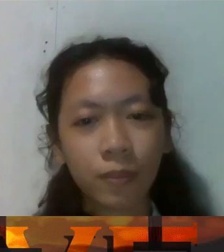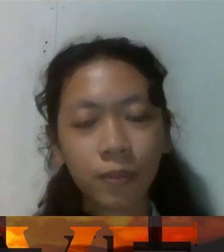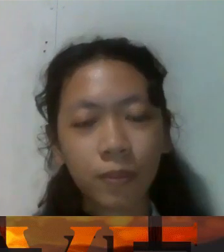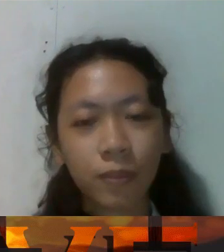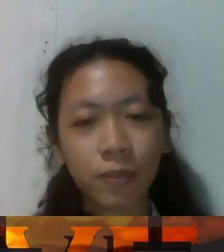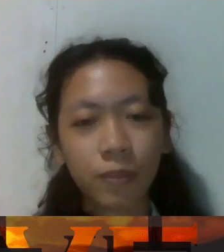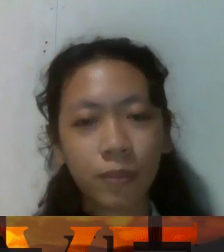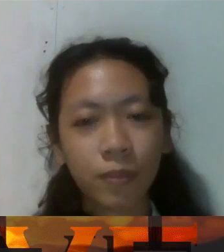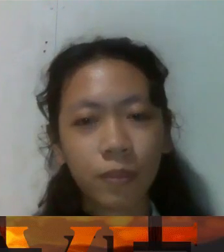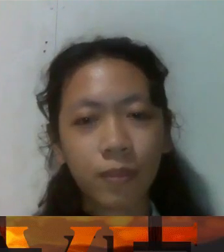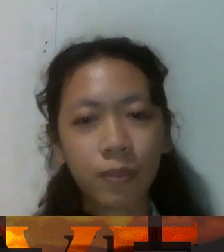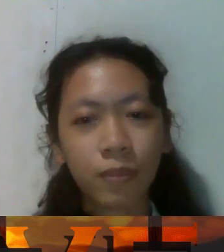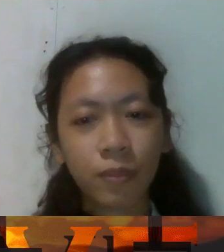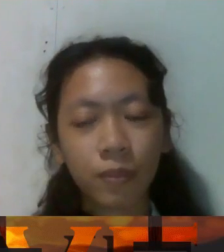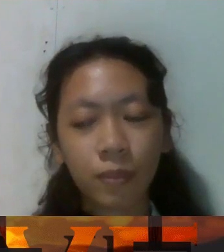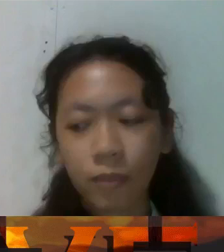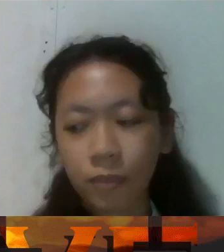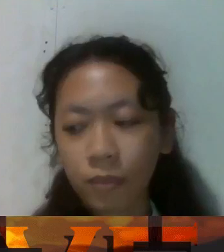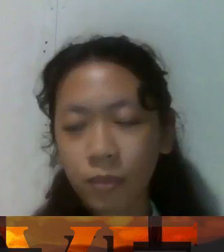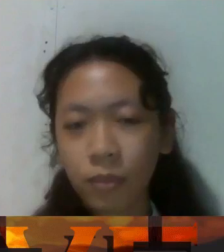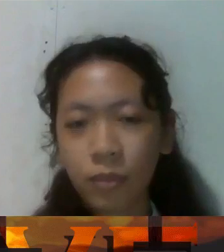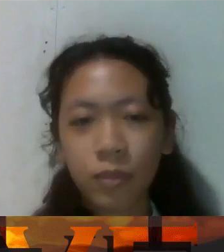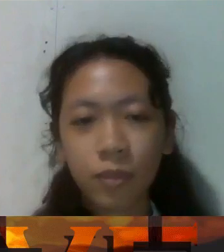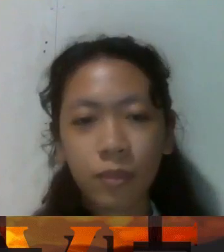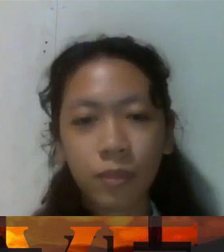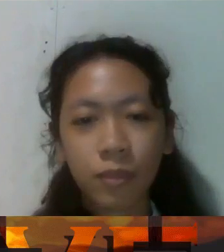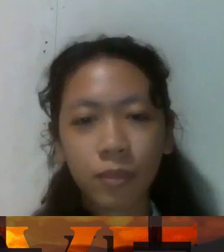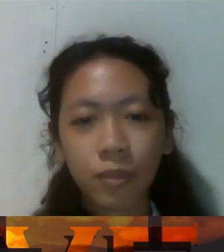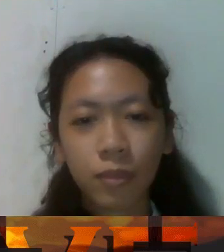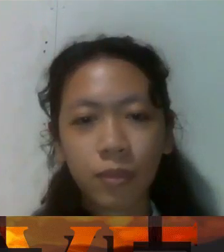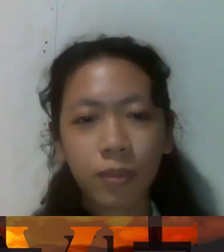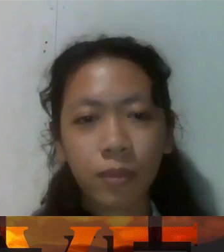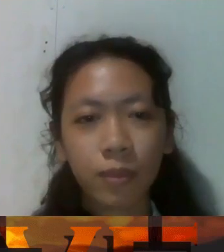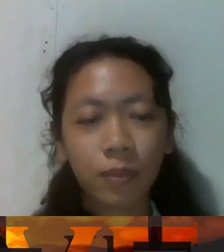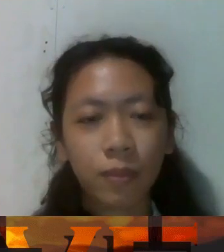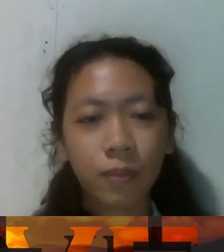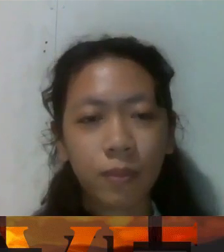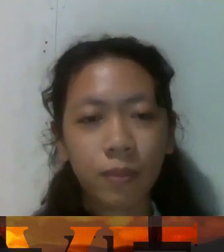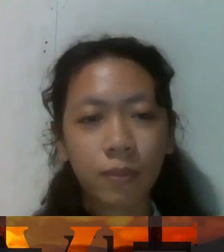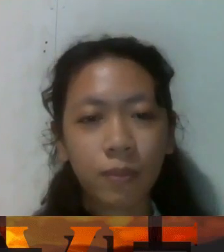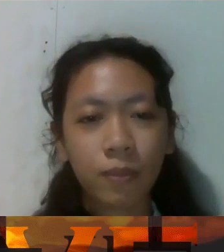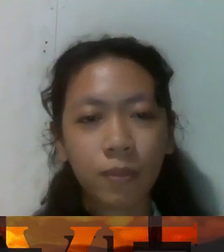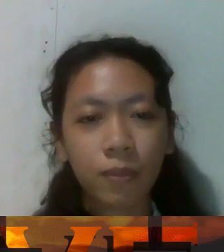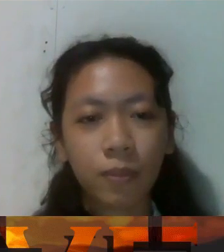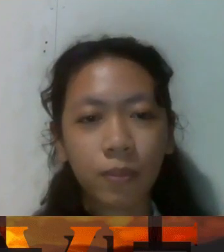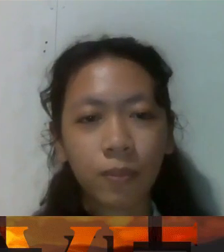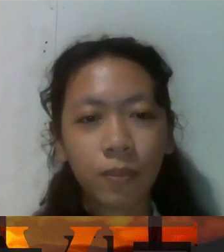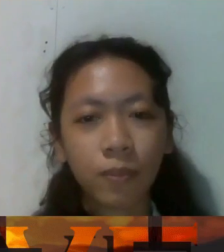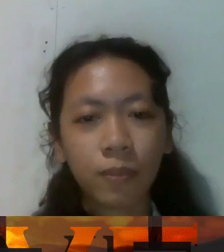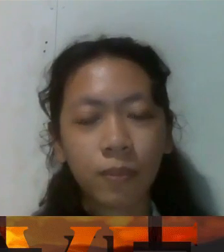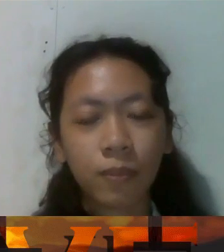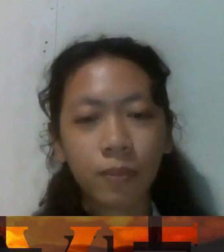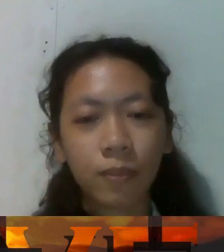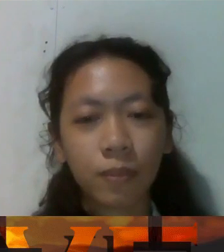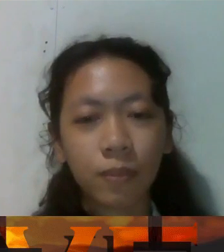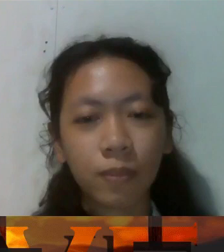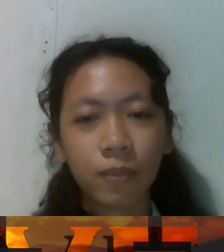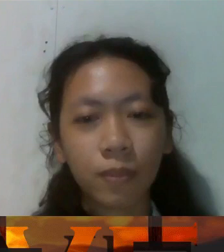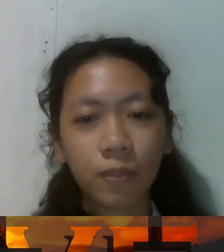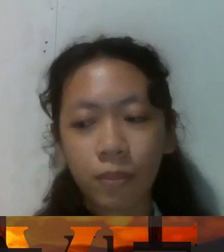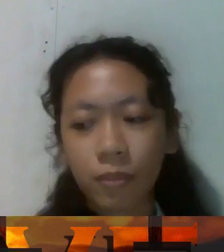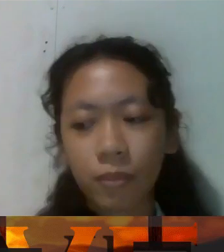upang mapaglingkuran ang mga kabataan upang sila man ay magkaroon